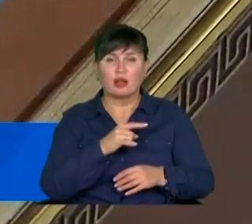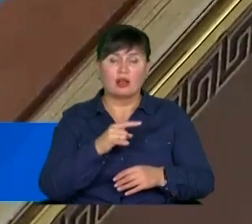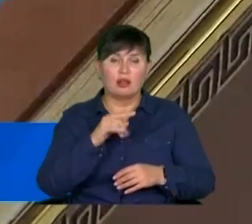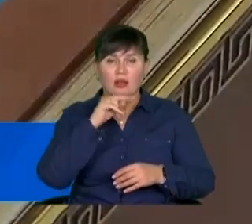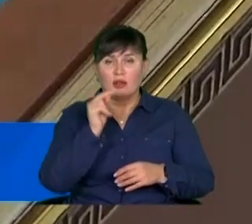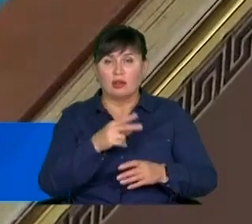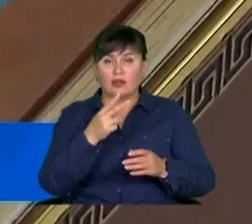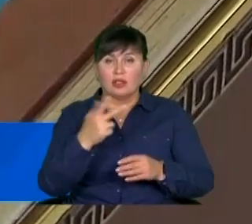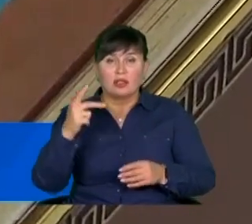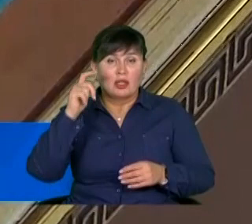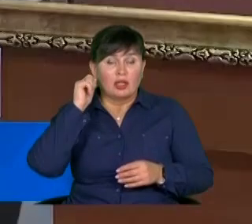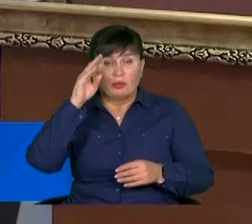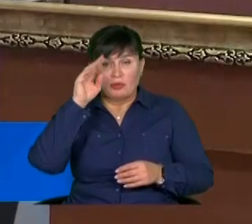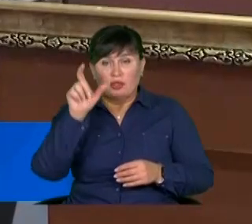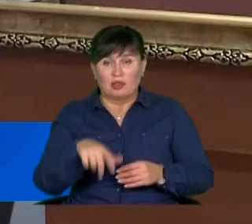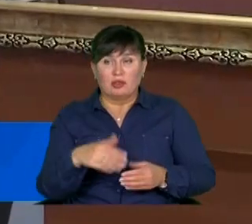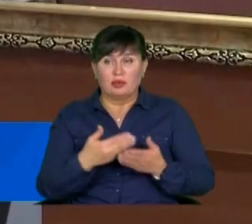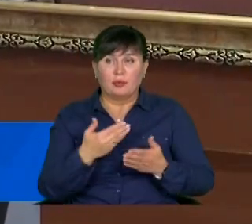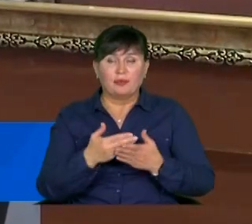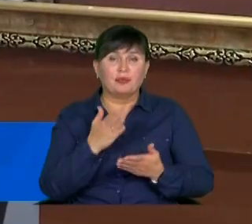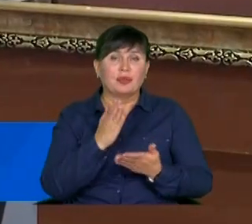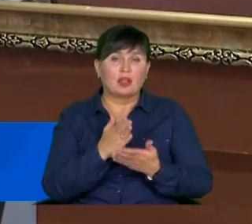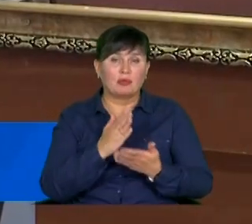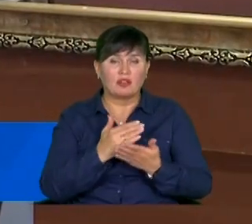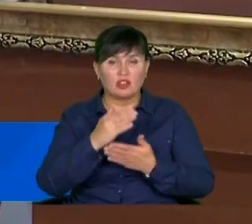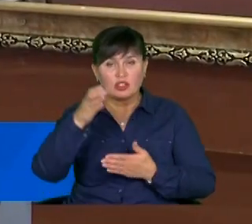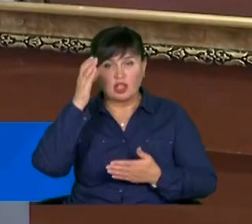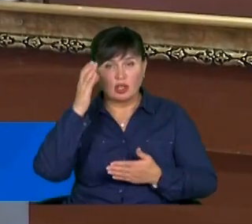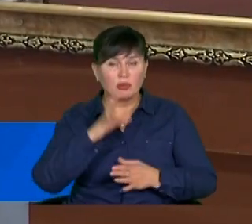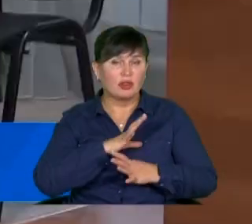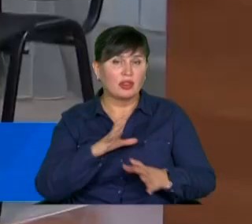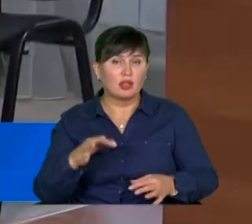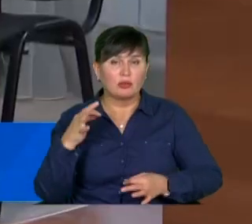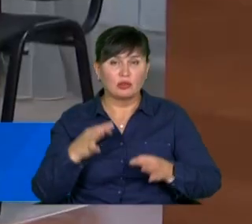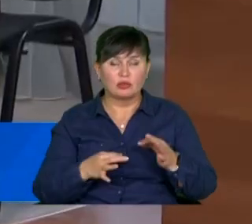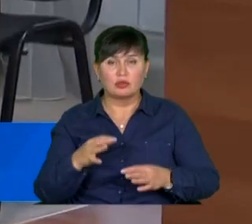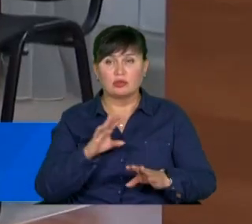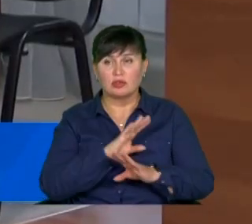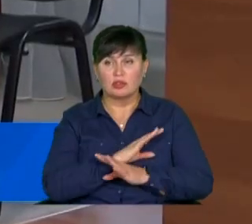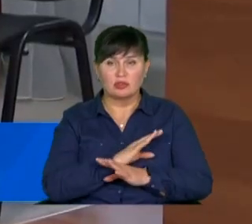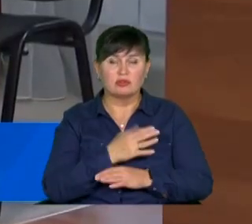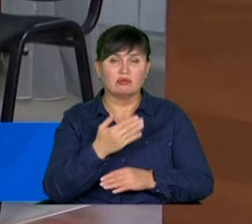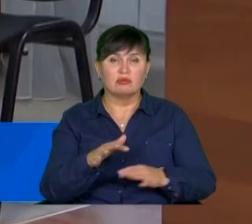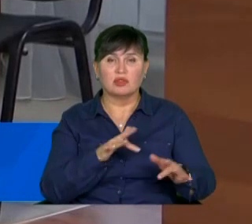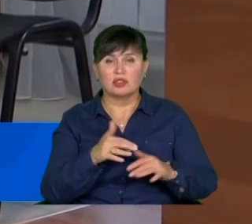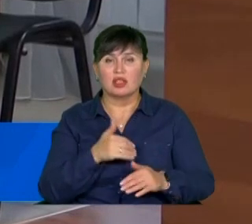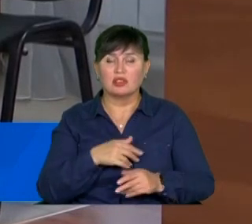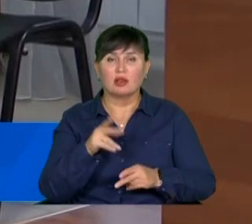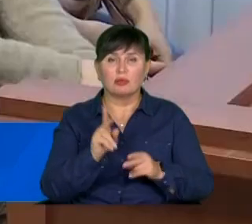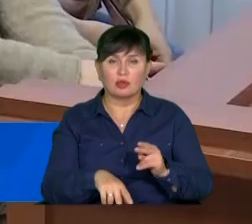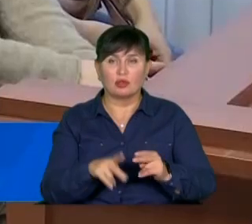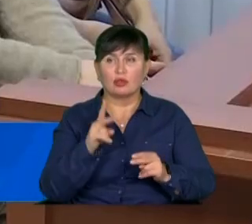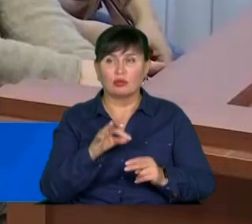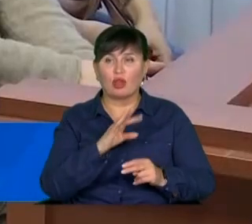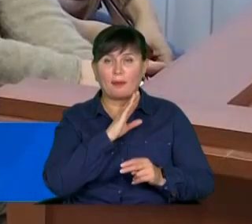гособвинения, 23-летний предполагаемый убийца имел высшее образование, не был судим. В связи со смертью подсудимого процесс хотели прекратить.